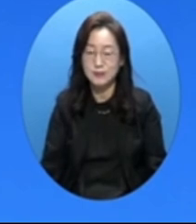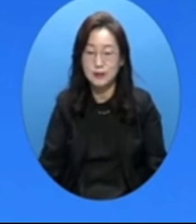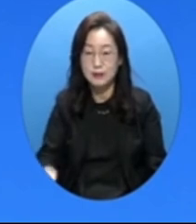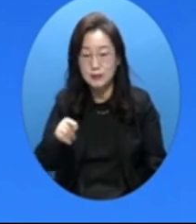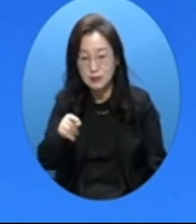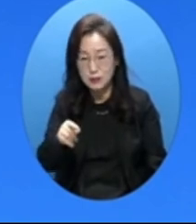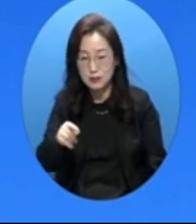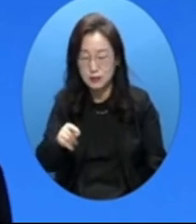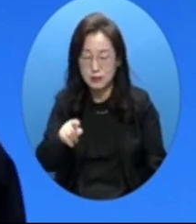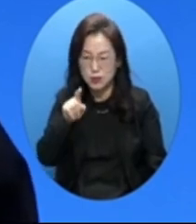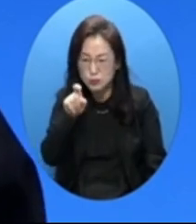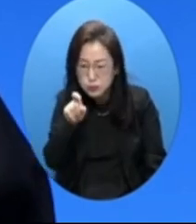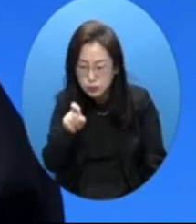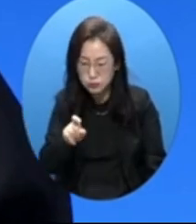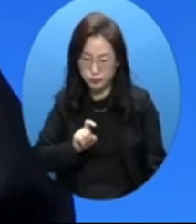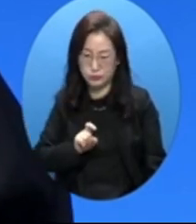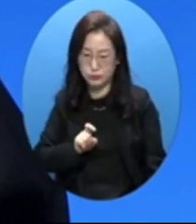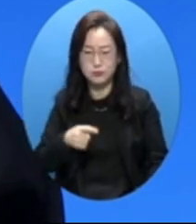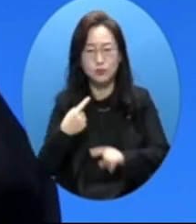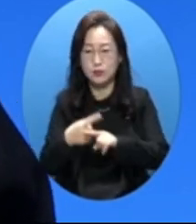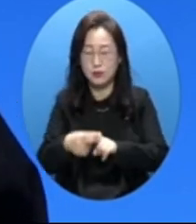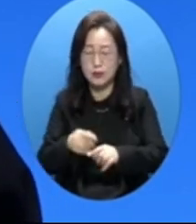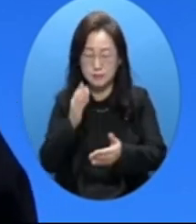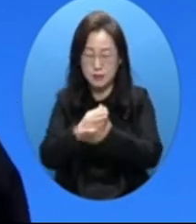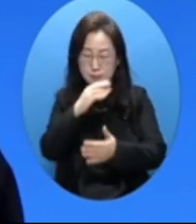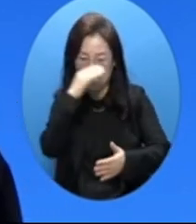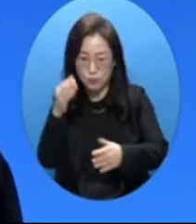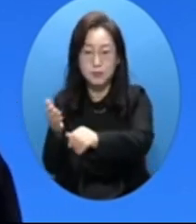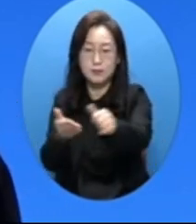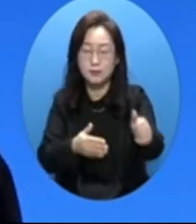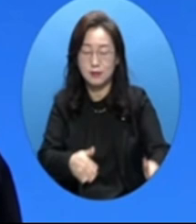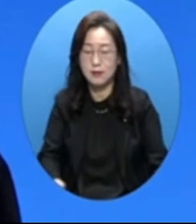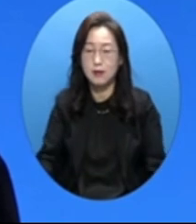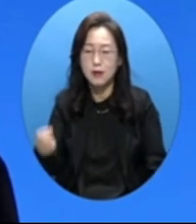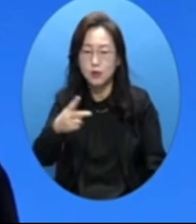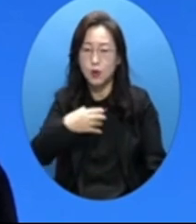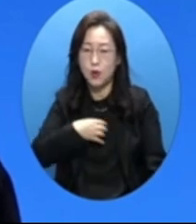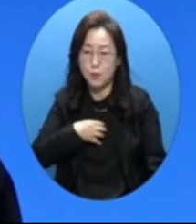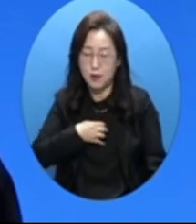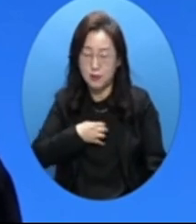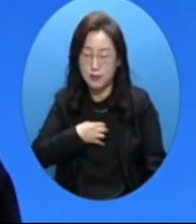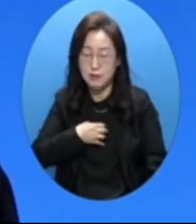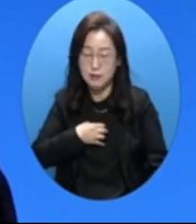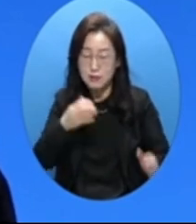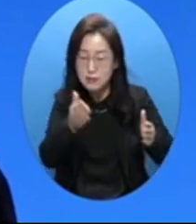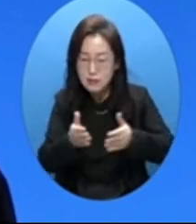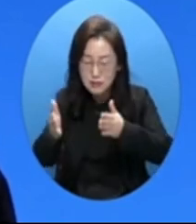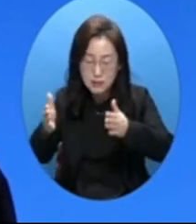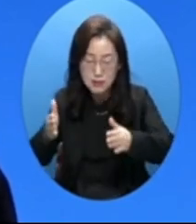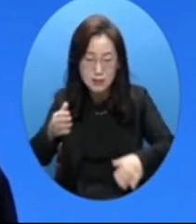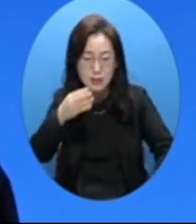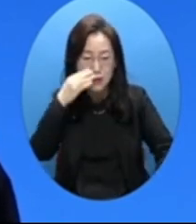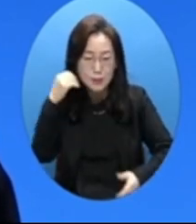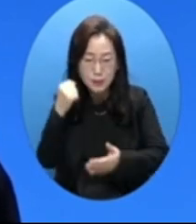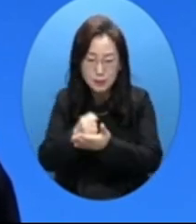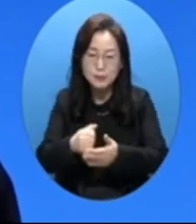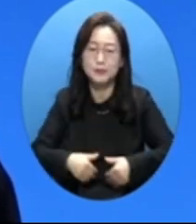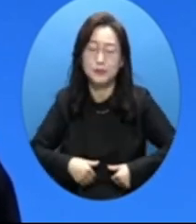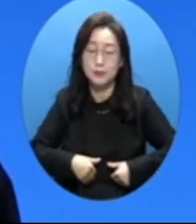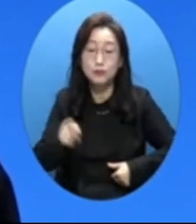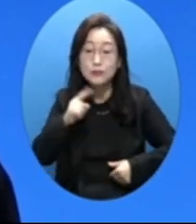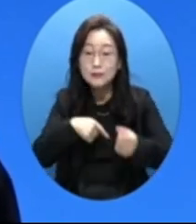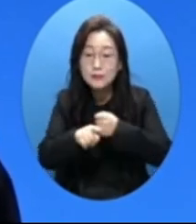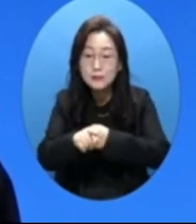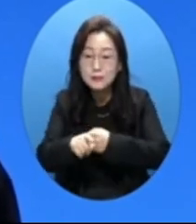굽어진 삶이 바로 펴지게 되기를 바랍니다 나가서 험한 길이 평탄해져야 된다고 말씀합니다 험한 길이라고 하는 것은